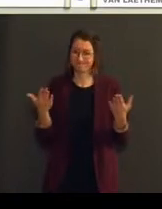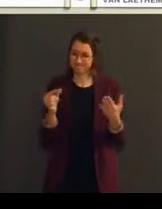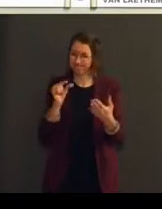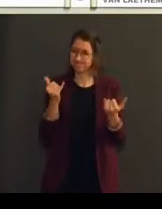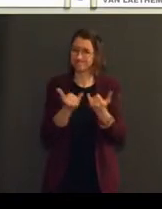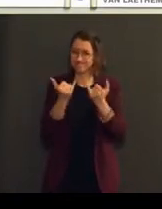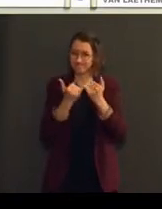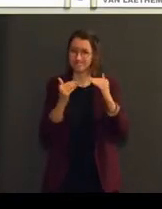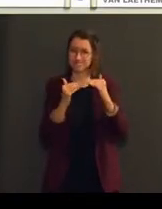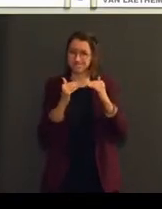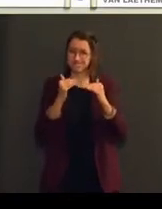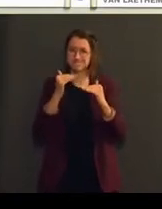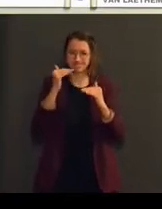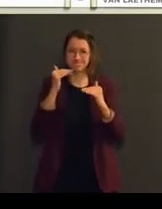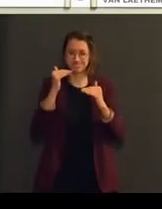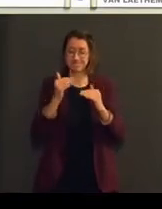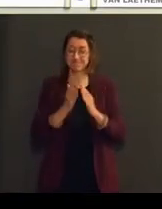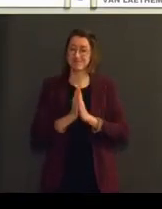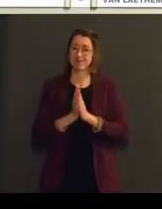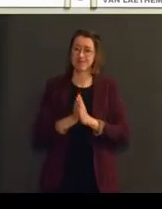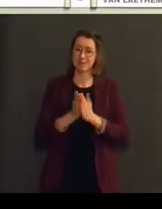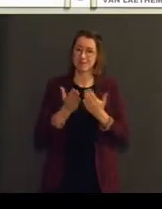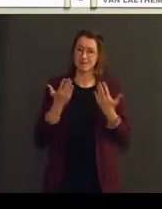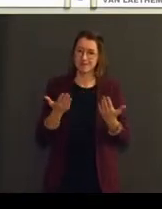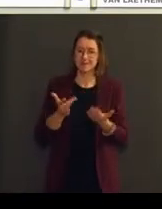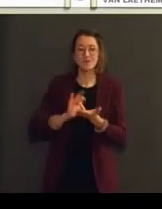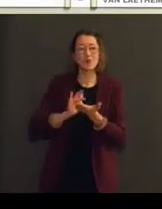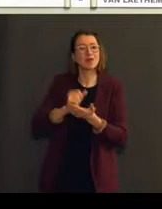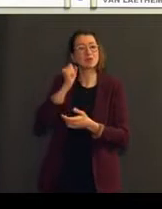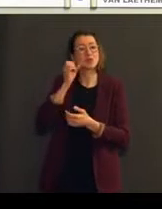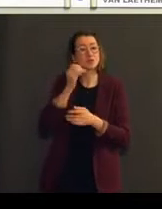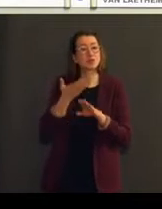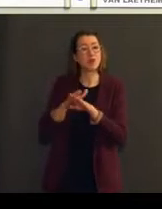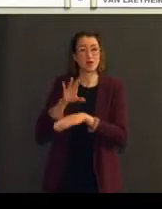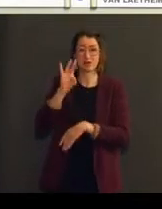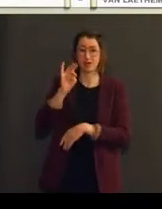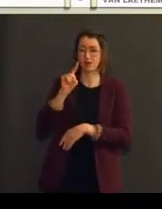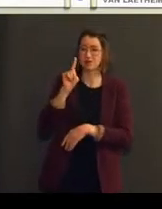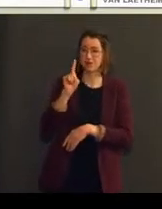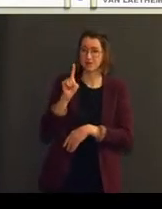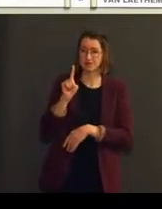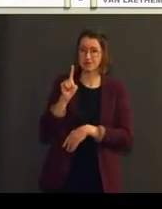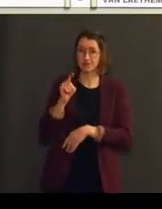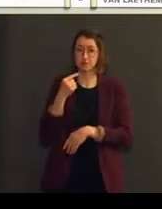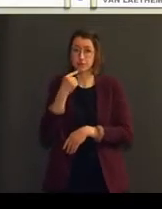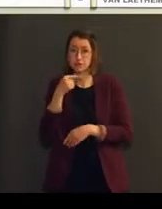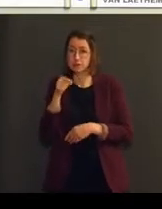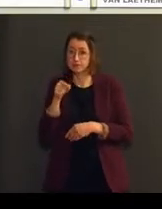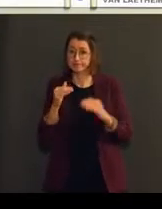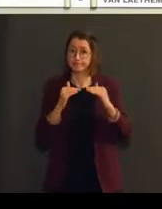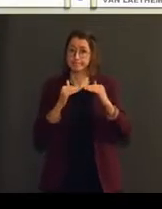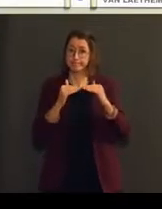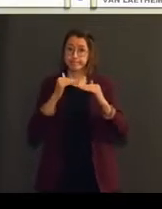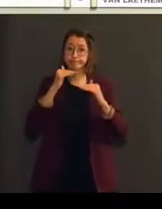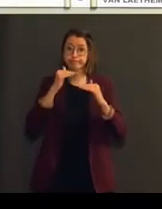actuellement 41 décès par jour, soit 3% de plus que la semaine précédente. Ces décès se produisent